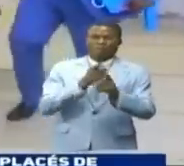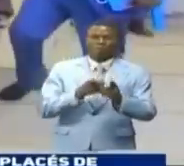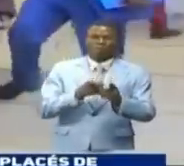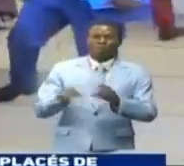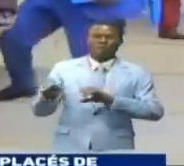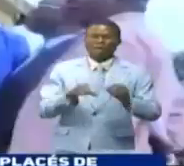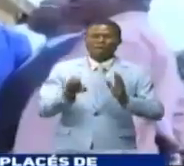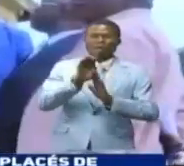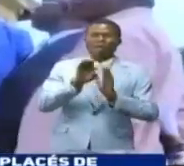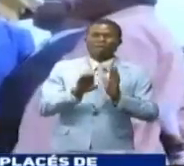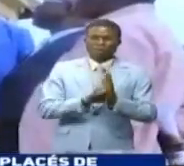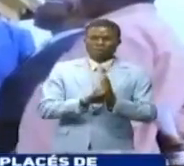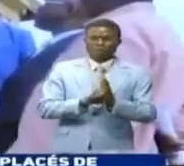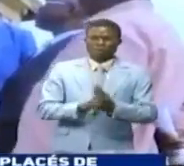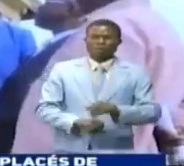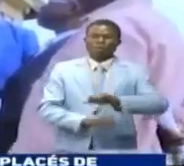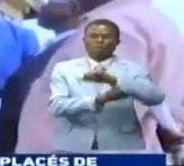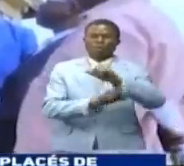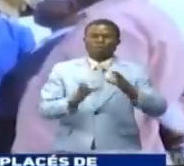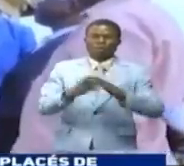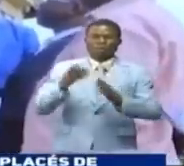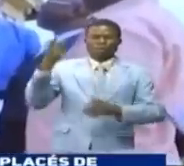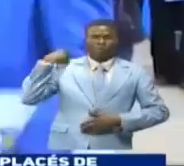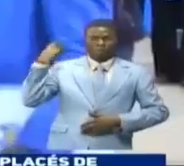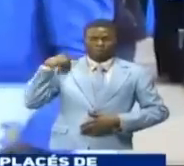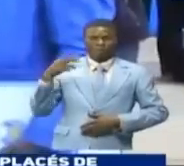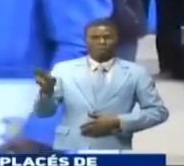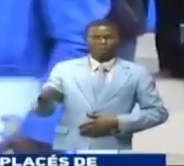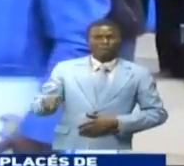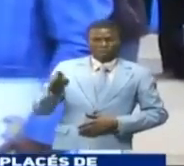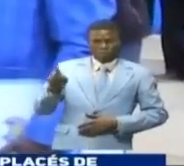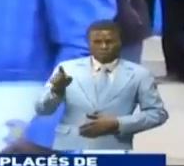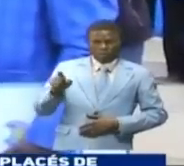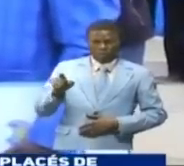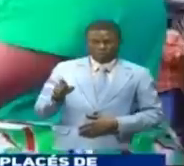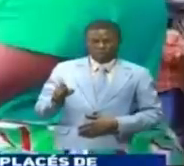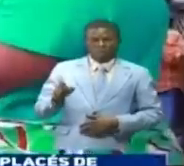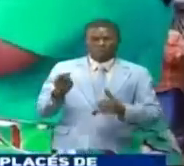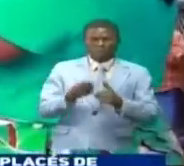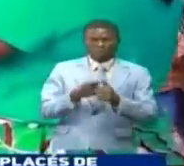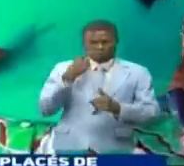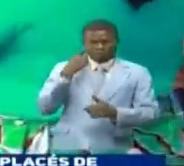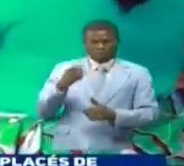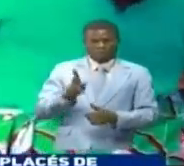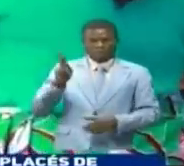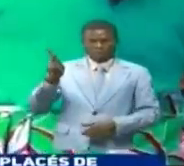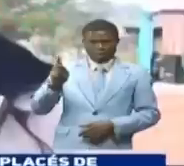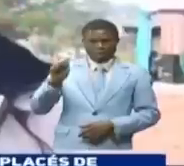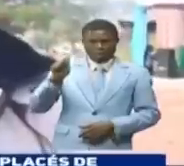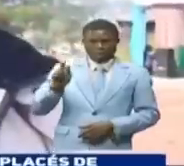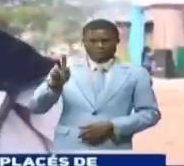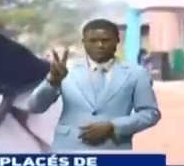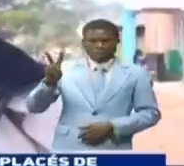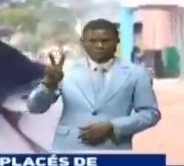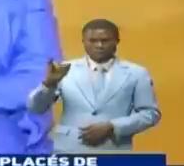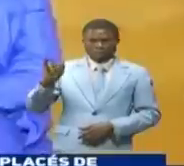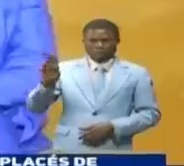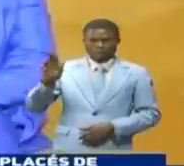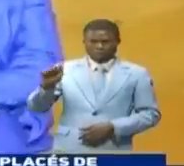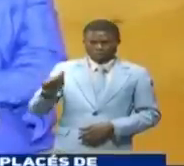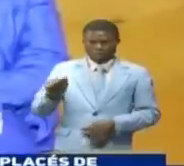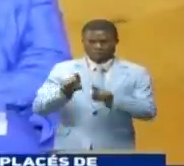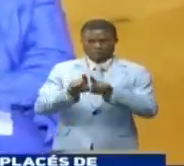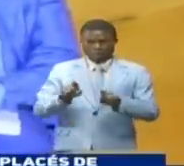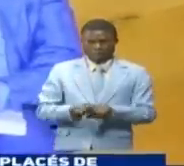été accompagnée par des députés du territoire de Lubero, entre autres Kavira Mapera Jeannette, Kambale Mouassa